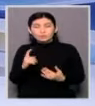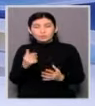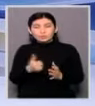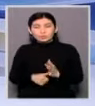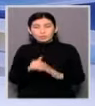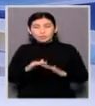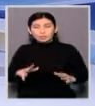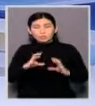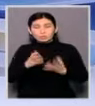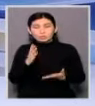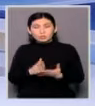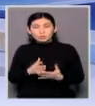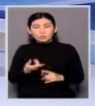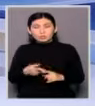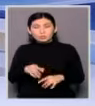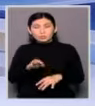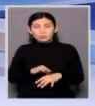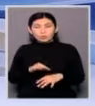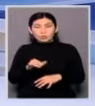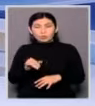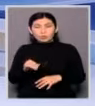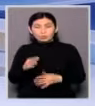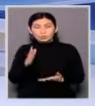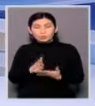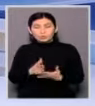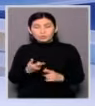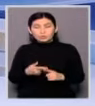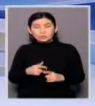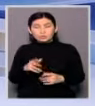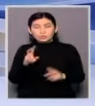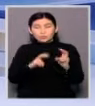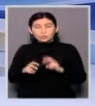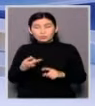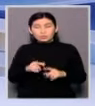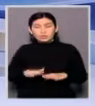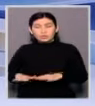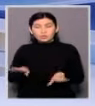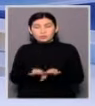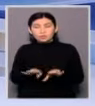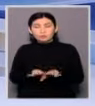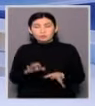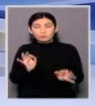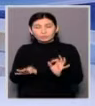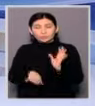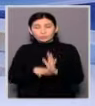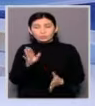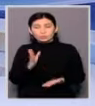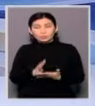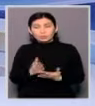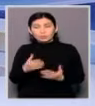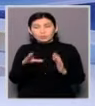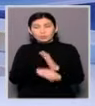160 детей в мире есть расстройство аутистического спектра. Статистика в стране тоже не обстоит лучшим образом.